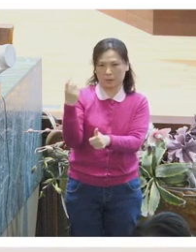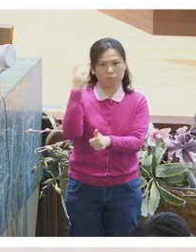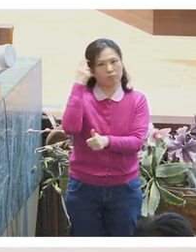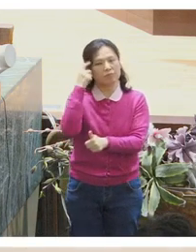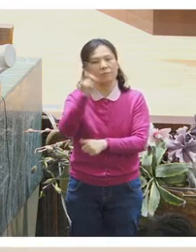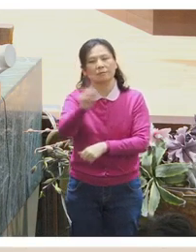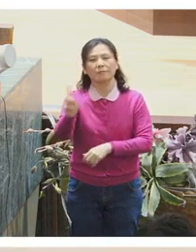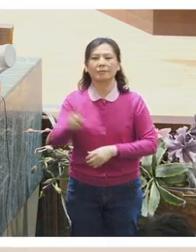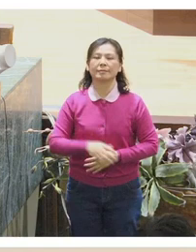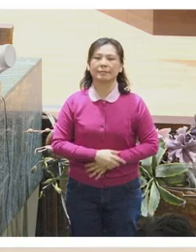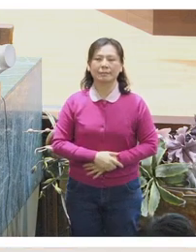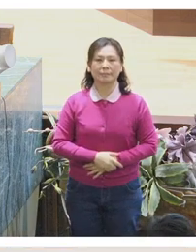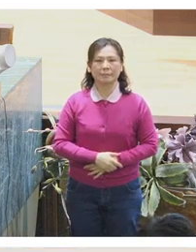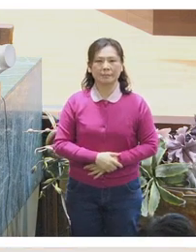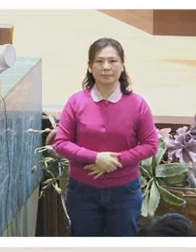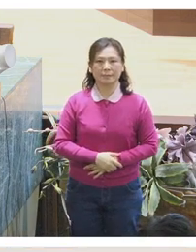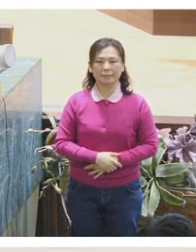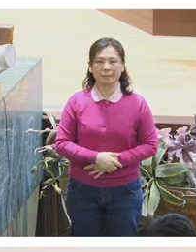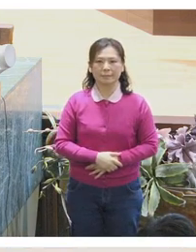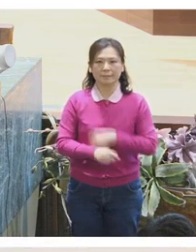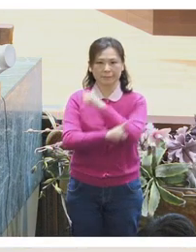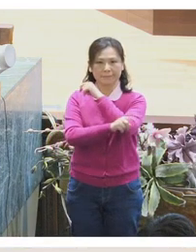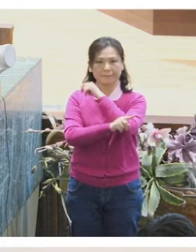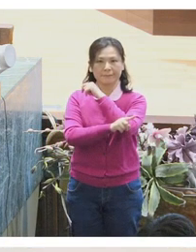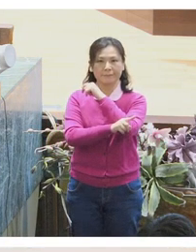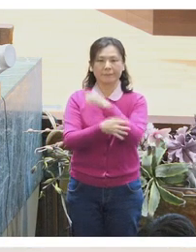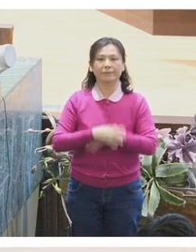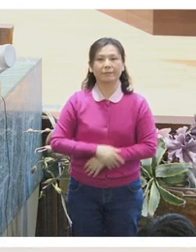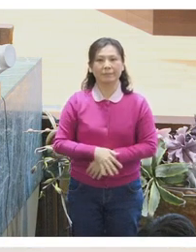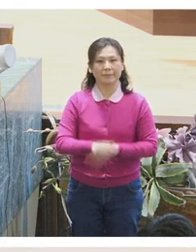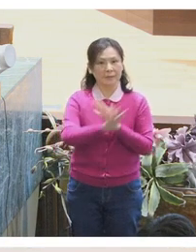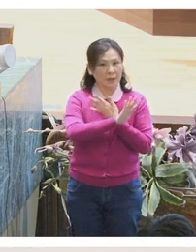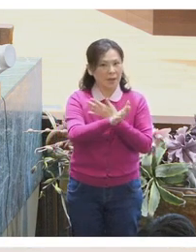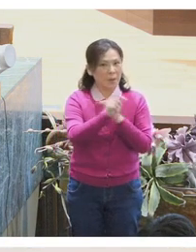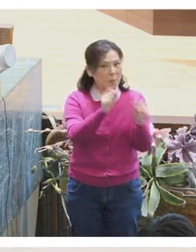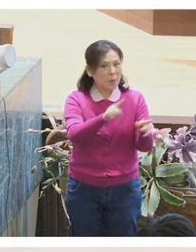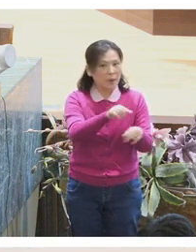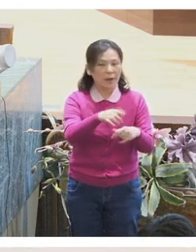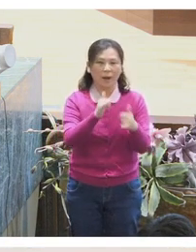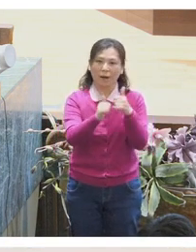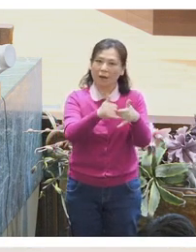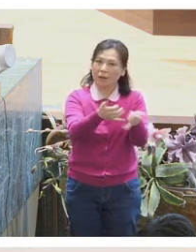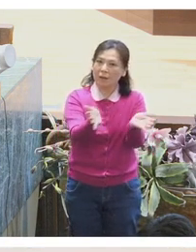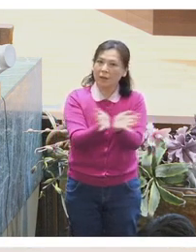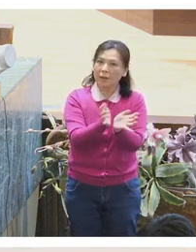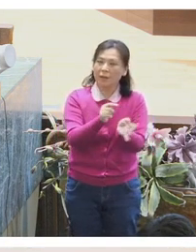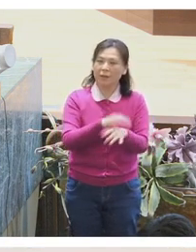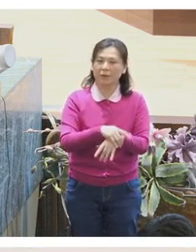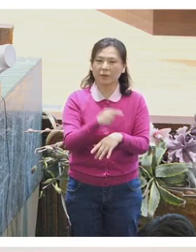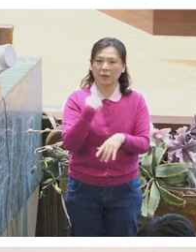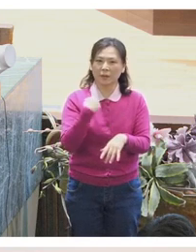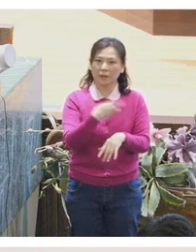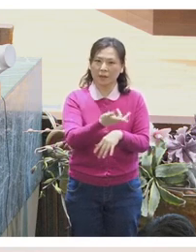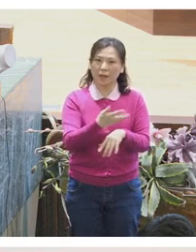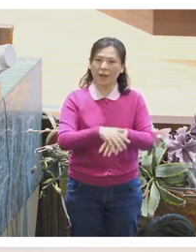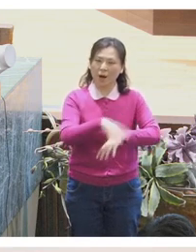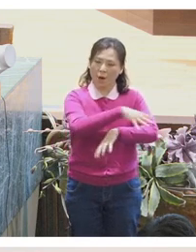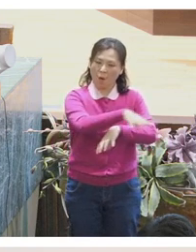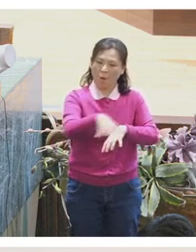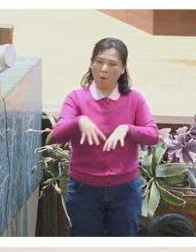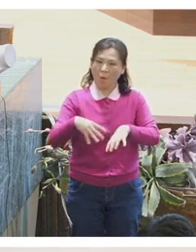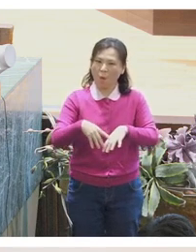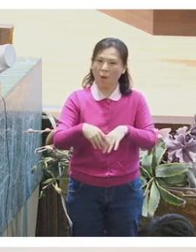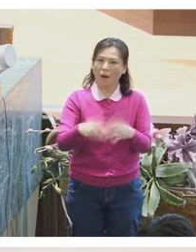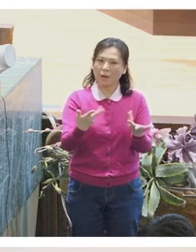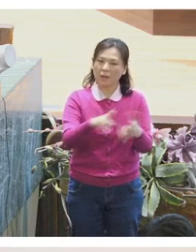就是最后一页，另类的社群呢，就是它需要一些物质的空间，然后物质